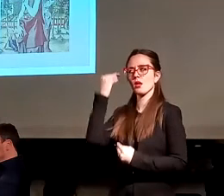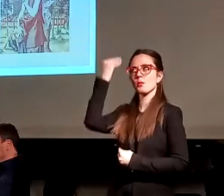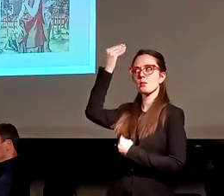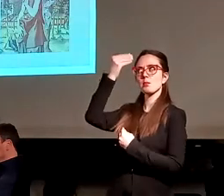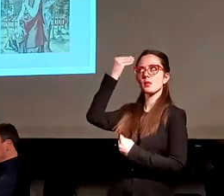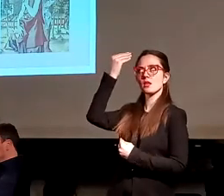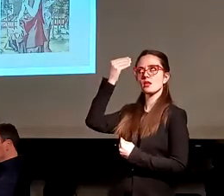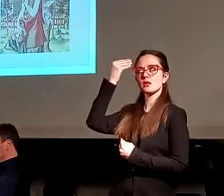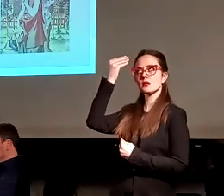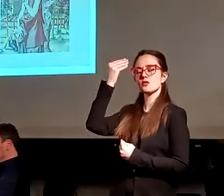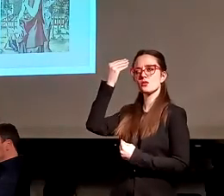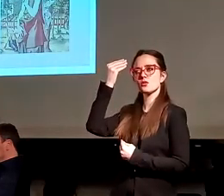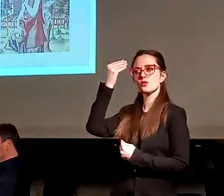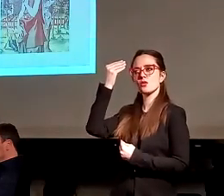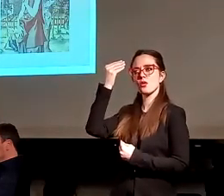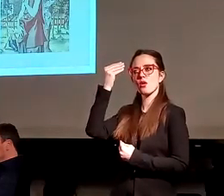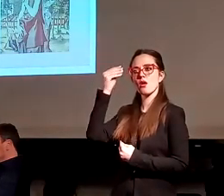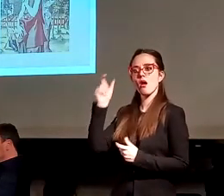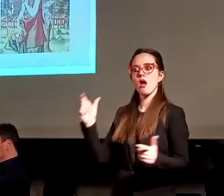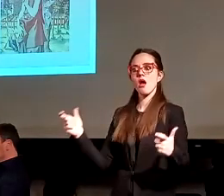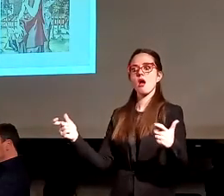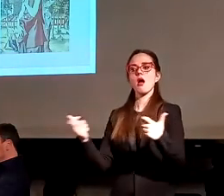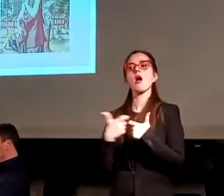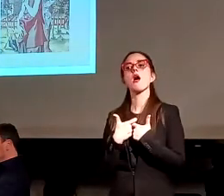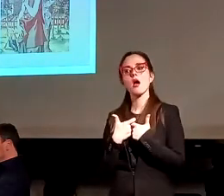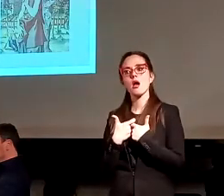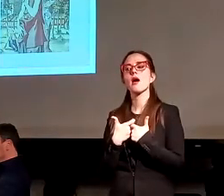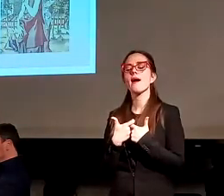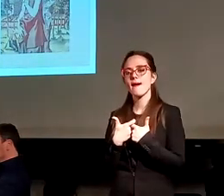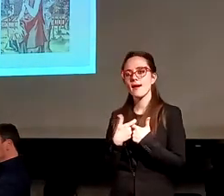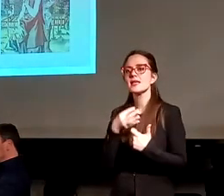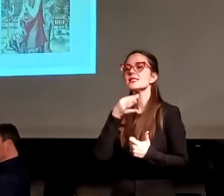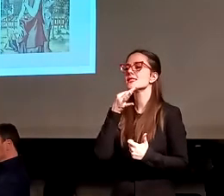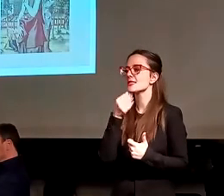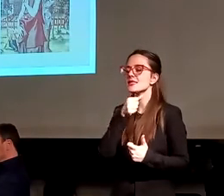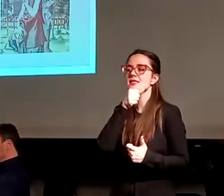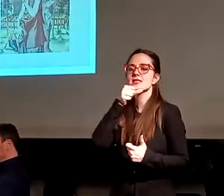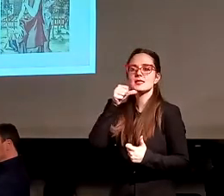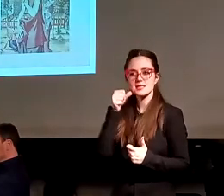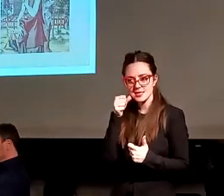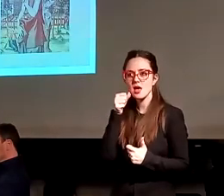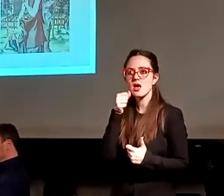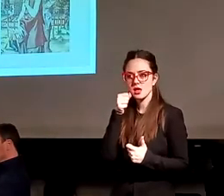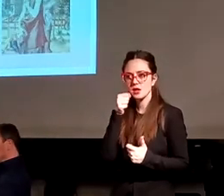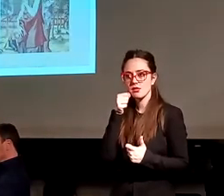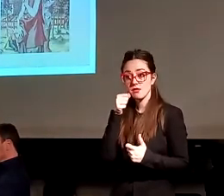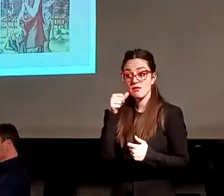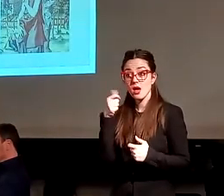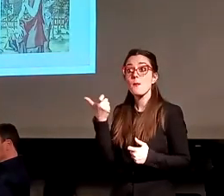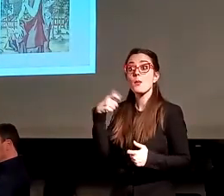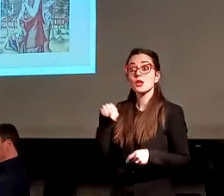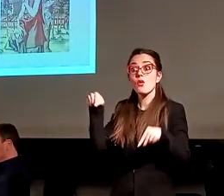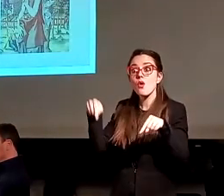sì che gli immobili un prezzo minimo adesso